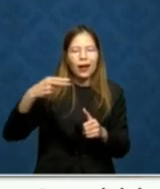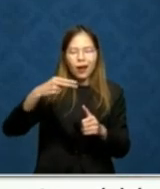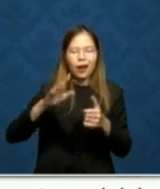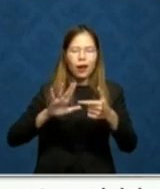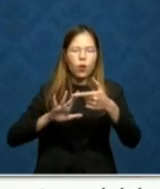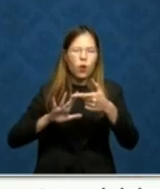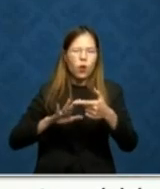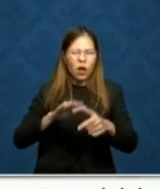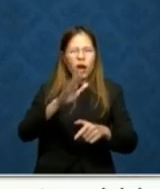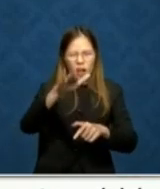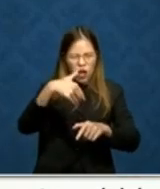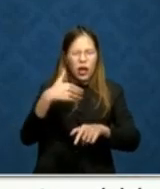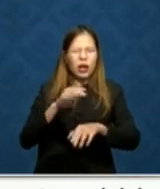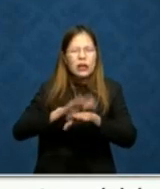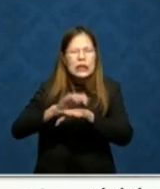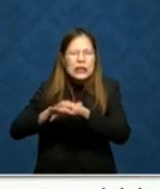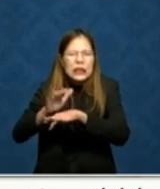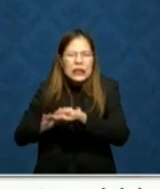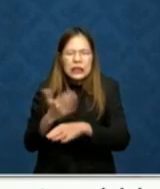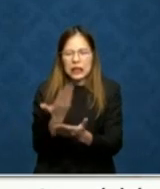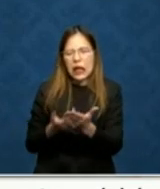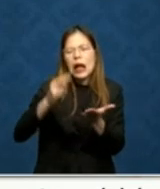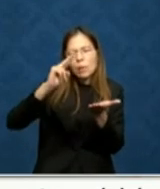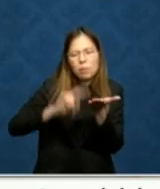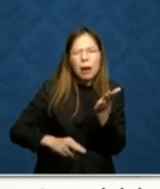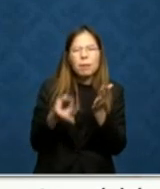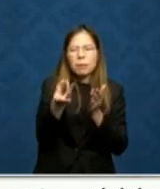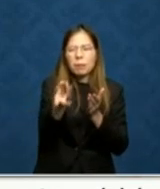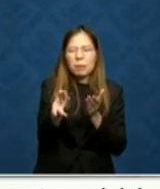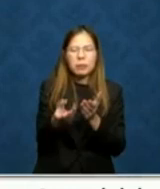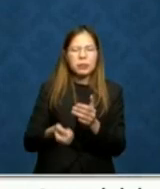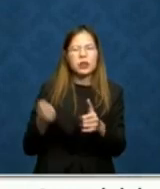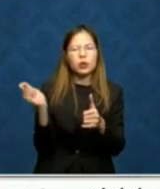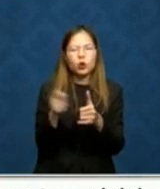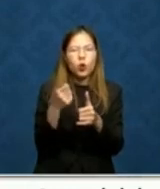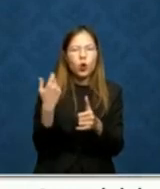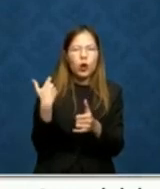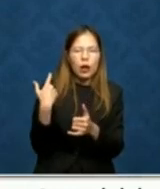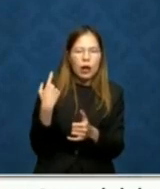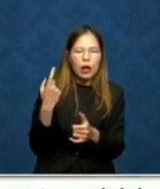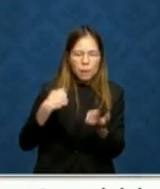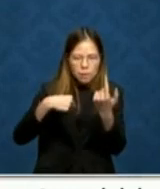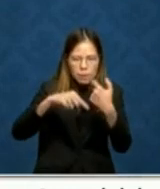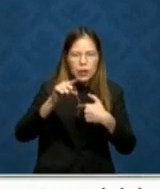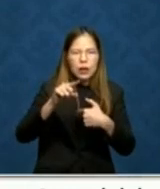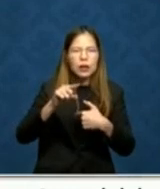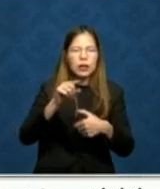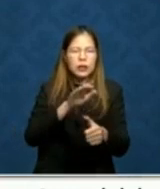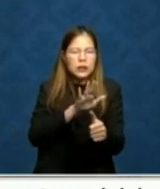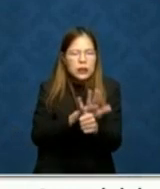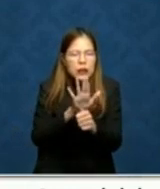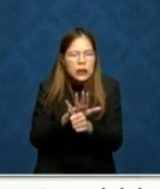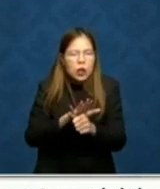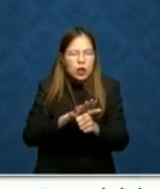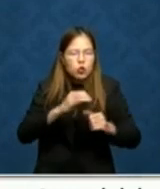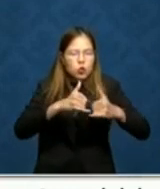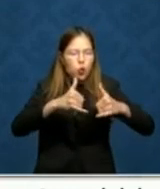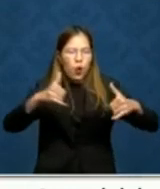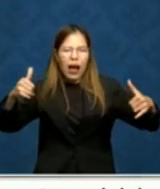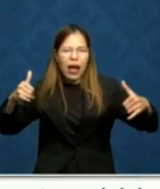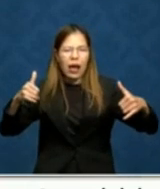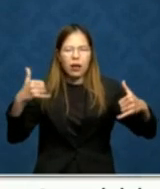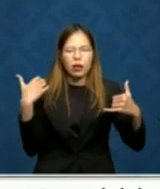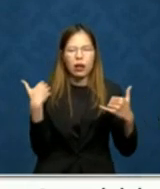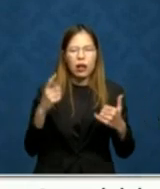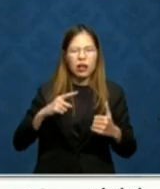าตักเตือนเสียค่าปรับเล็กน้อยหรือโทษอย่างหนักอาจมีคำสั่งศาลให้สตอกเกอร์อยู่ห่างจากเหยื่อ